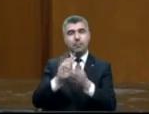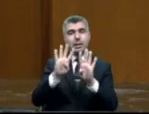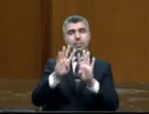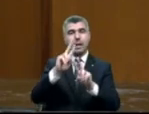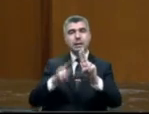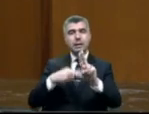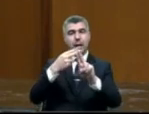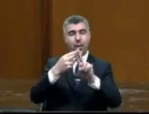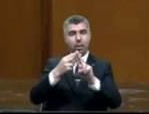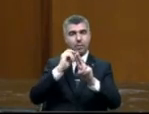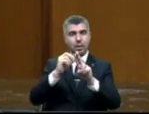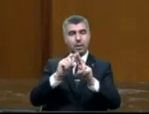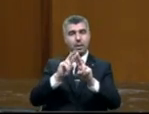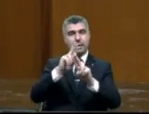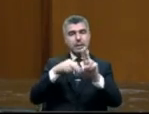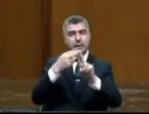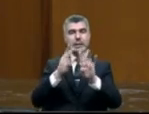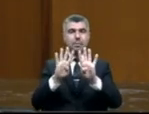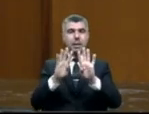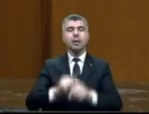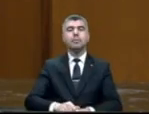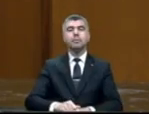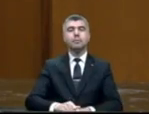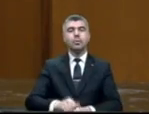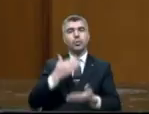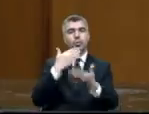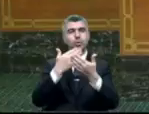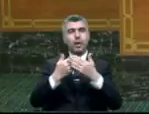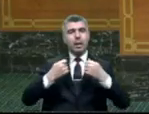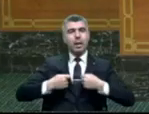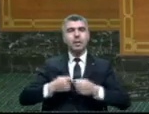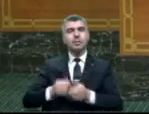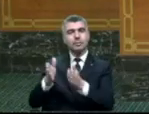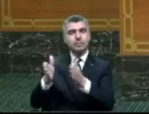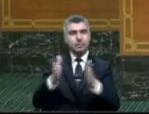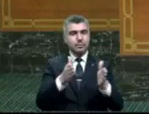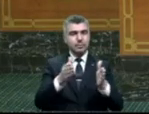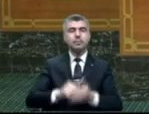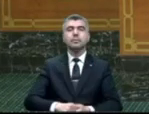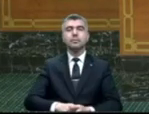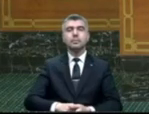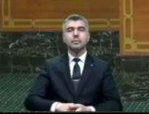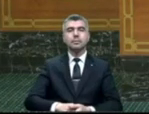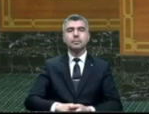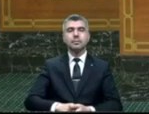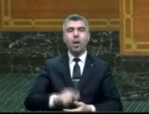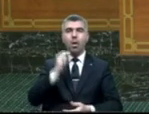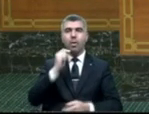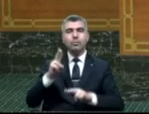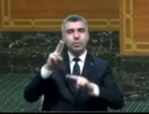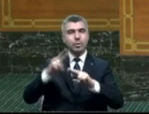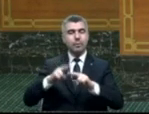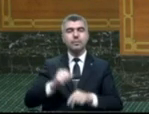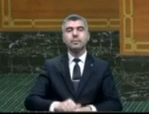8 أجوبة، أو عفوا الأجوبة الكتابية 8 أجوبة. شكرا سيد رئيس. شكرا جزيلا السيد أمين